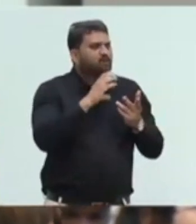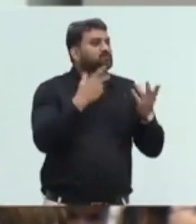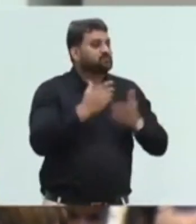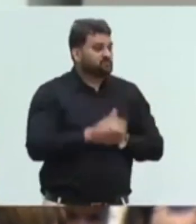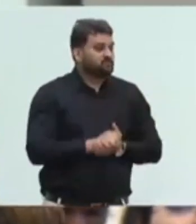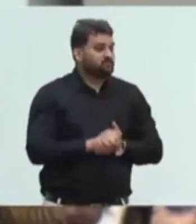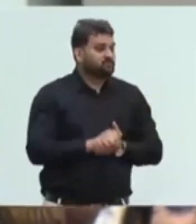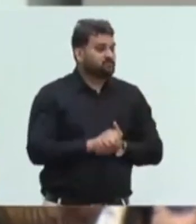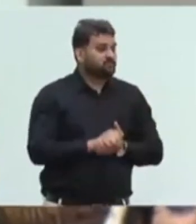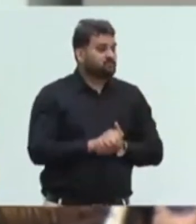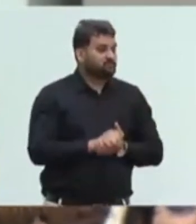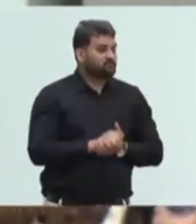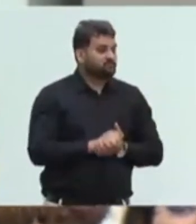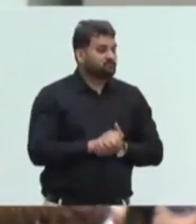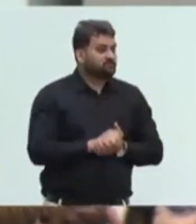कर दो